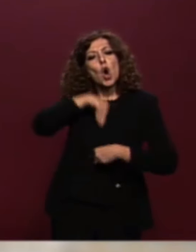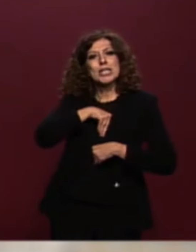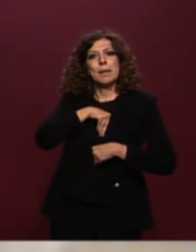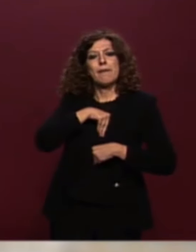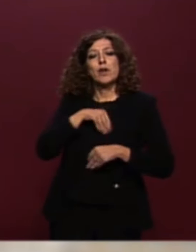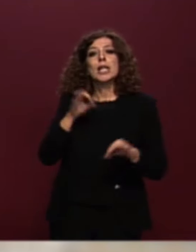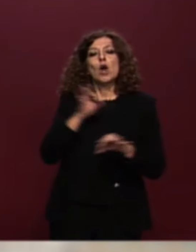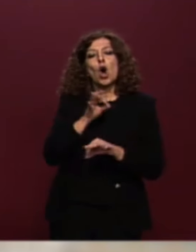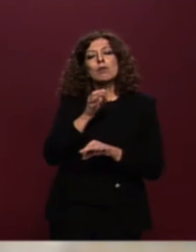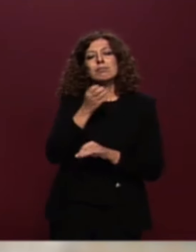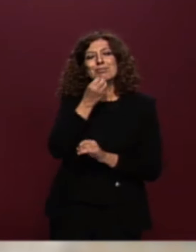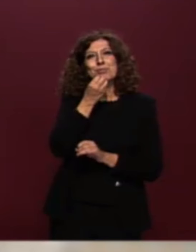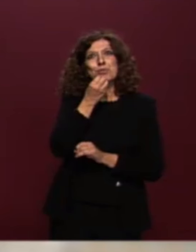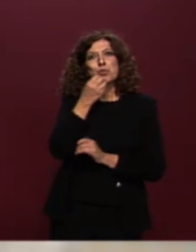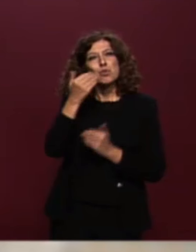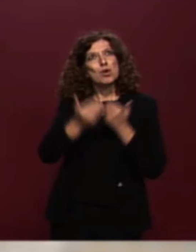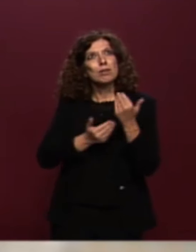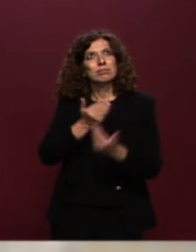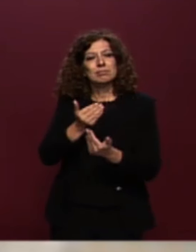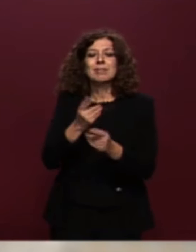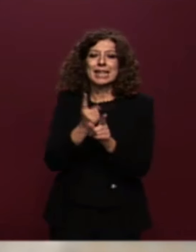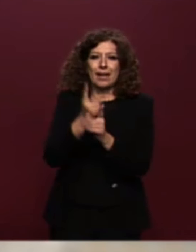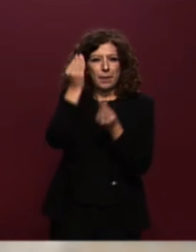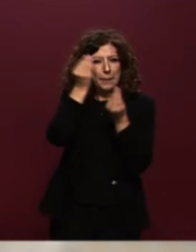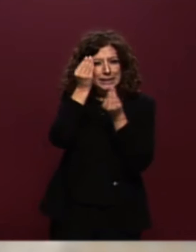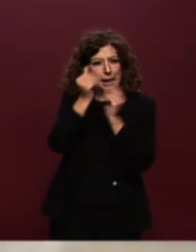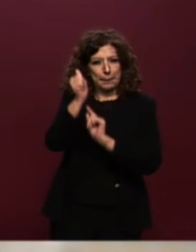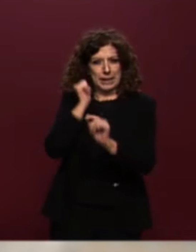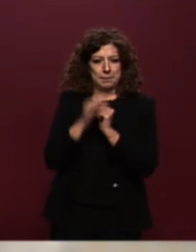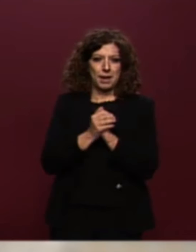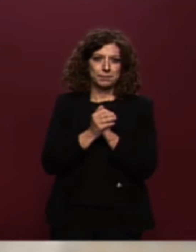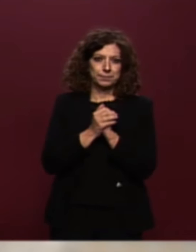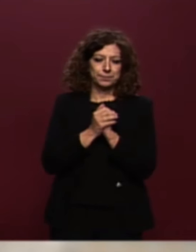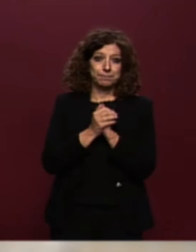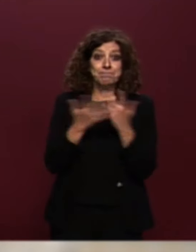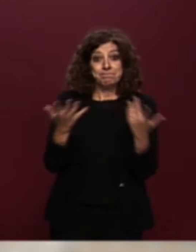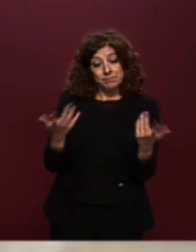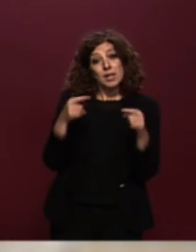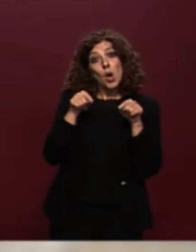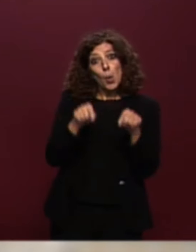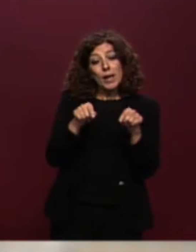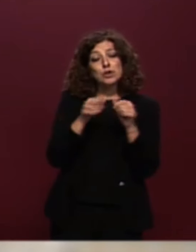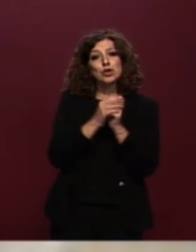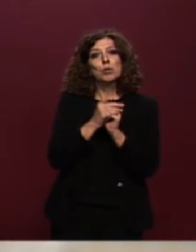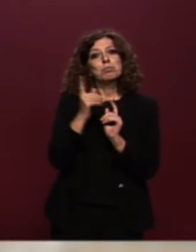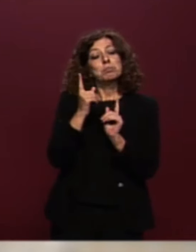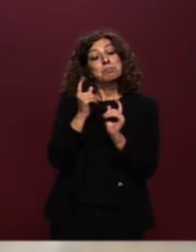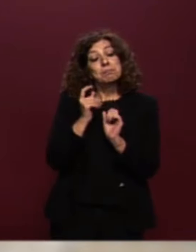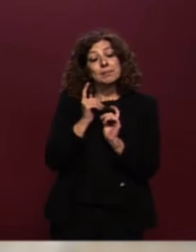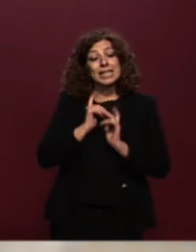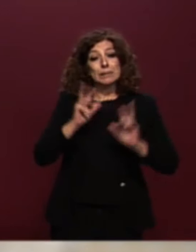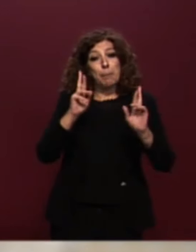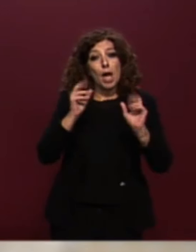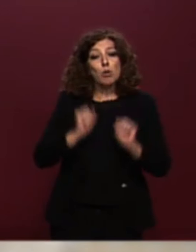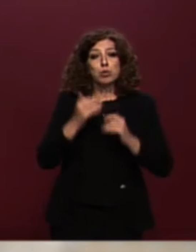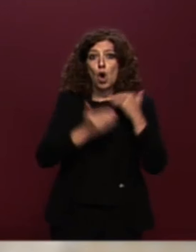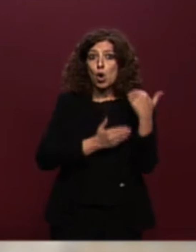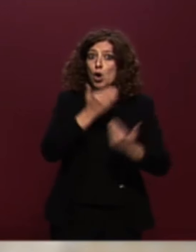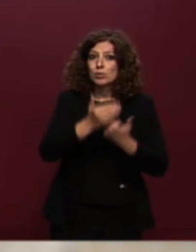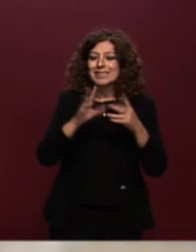buon senso da esercitare. Su questo spunto mi auguro che si possa procedere tutti insieme